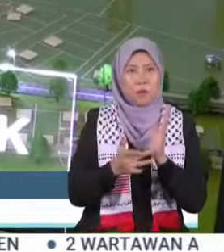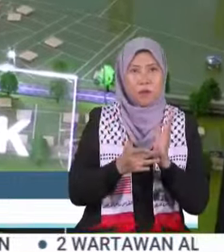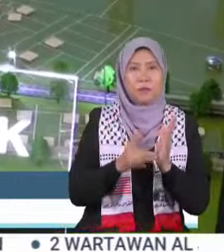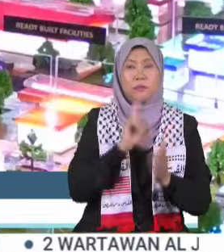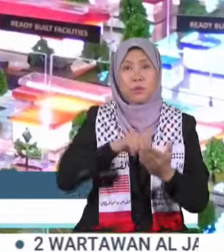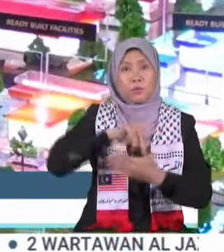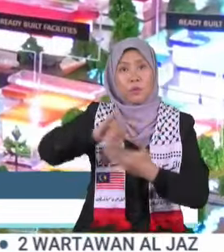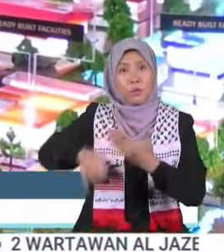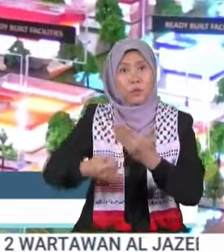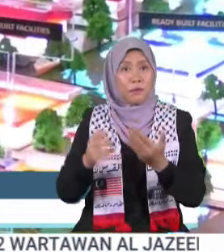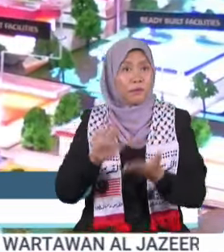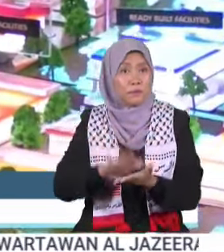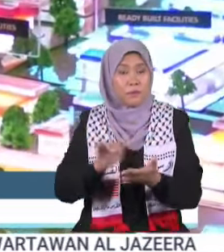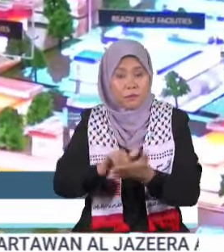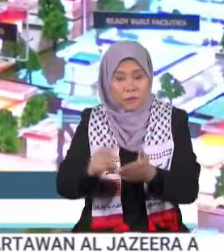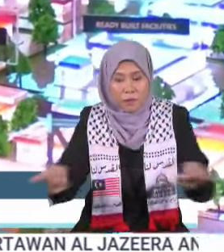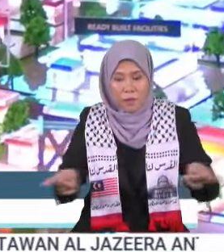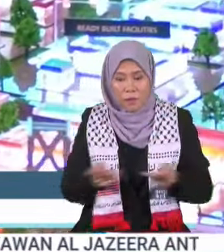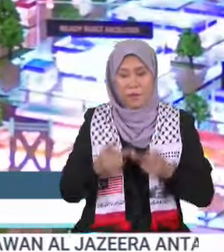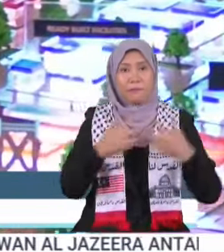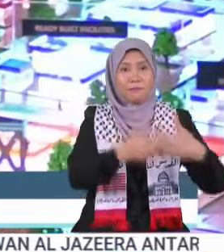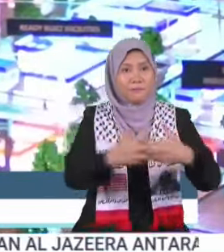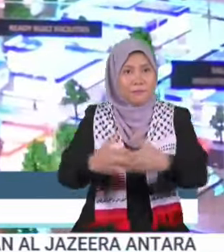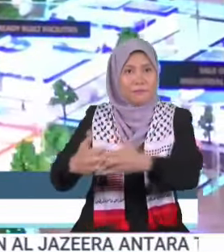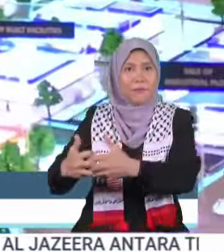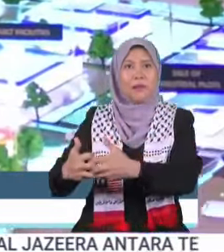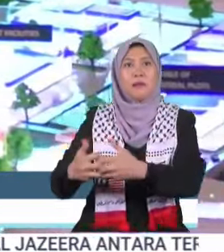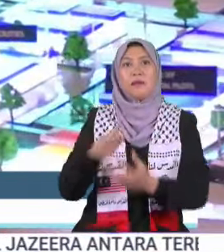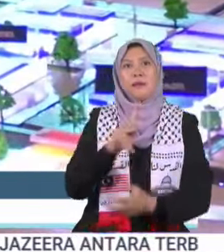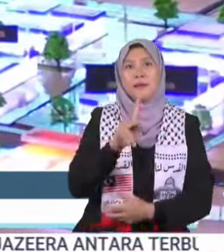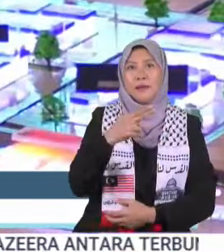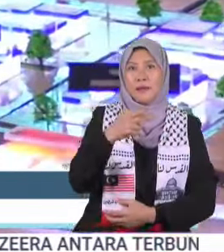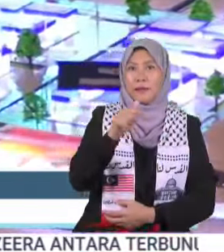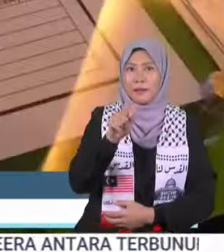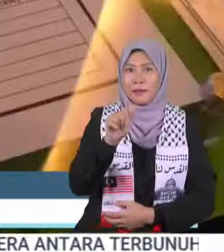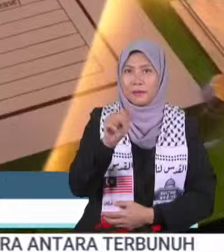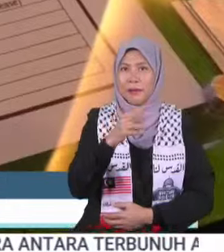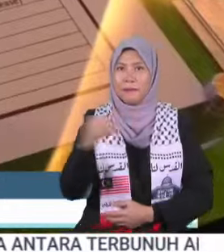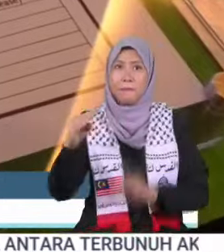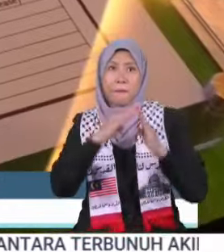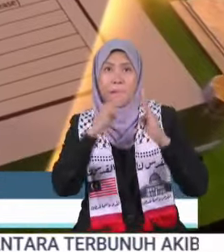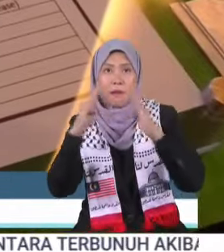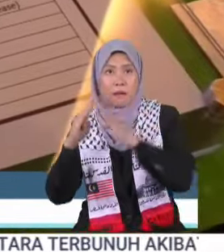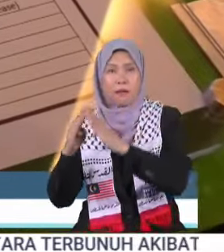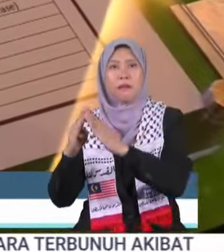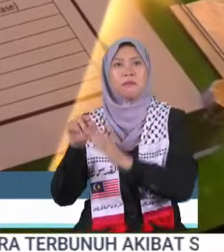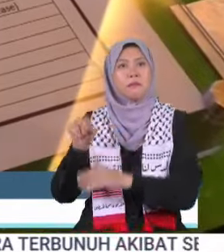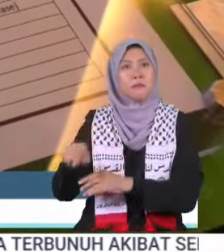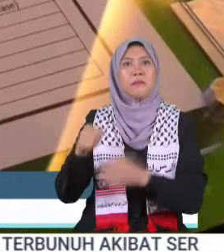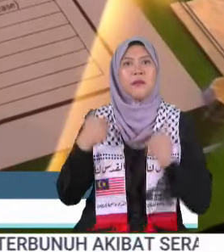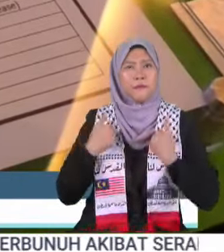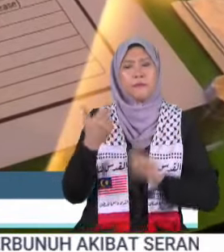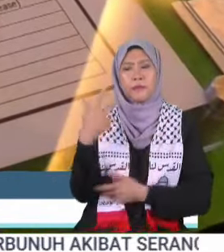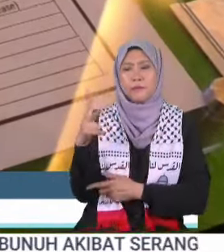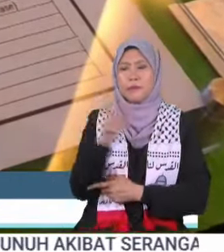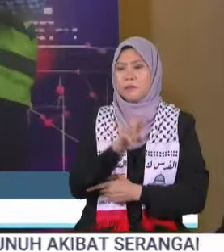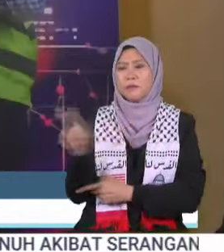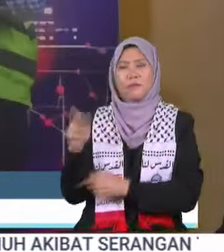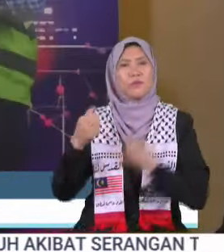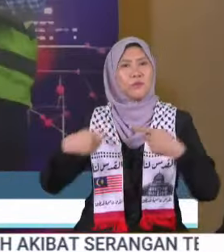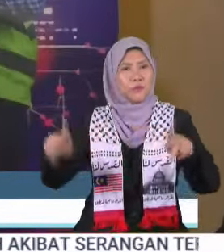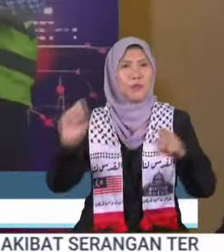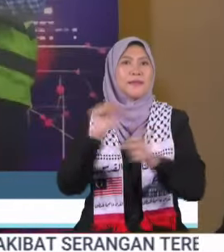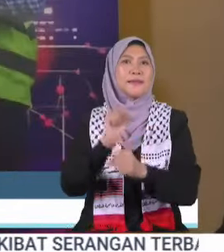di antara kawasan Perindustrian Kantan dan Bandar Meru Raya itu bal menyediakan 13000 peluang